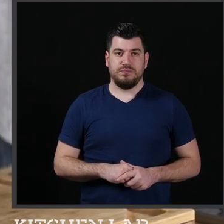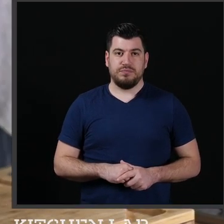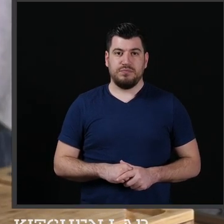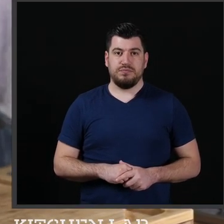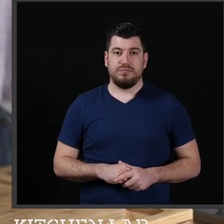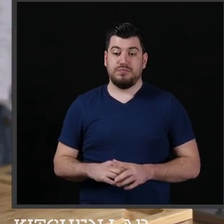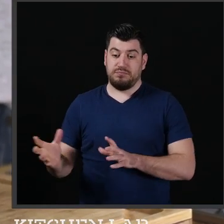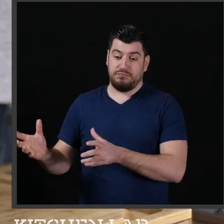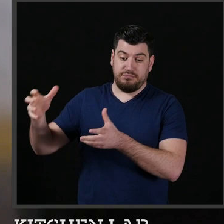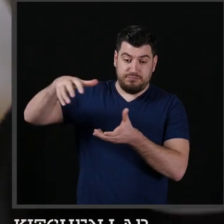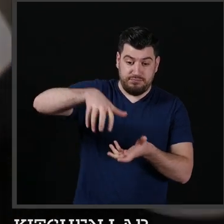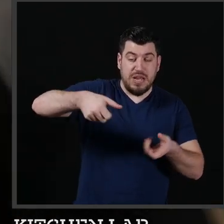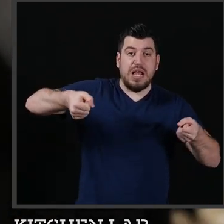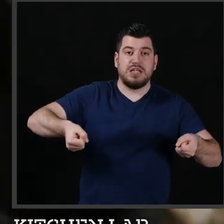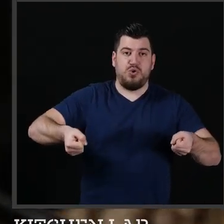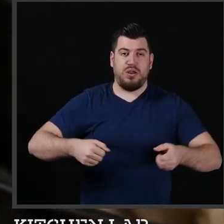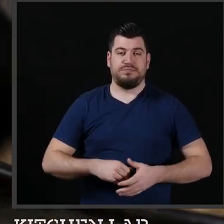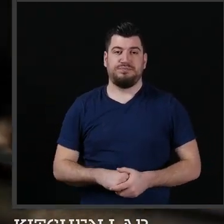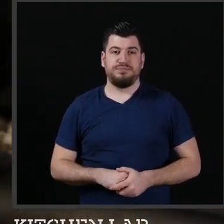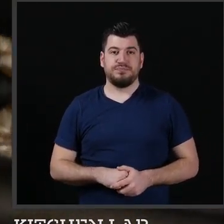Θα ρίχνουμε μέσα σε ένα κατσαρολάκι.